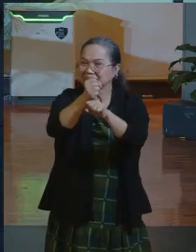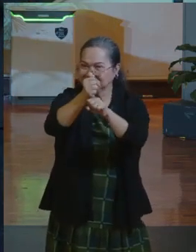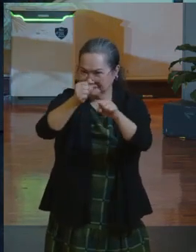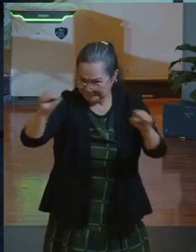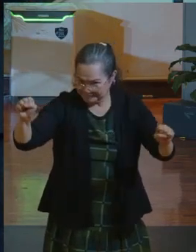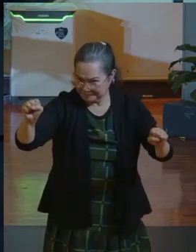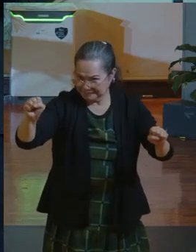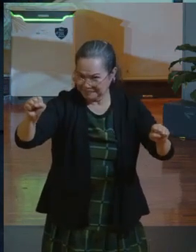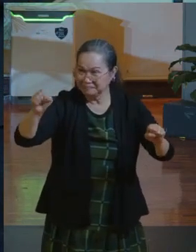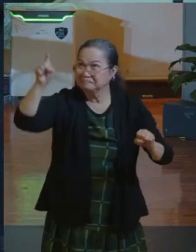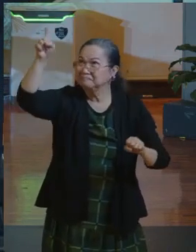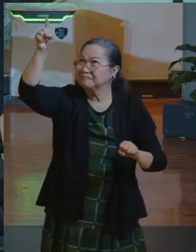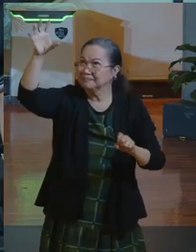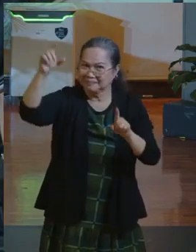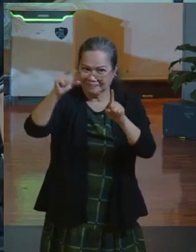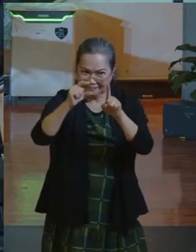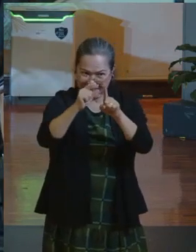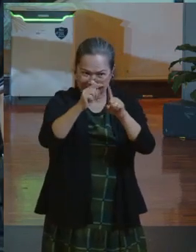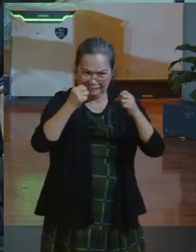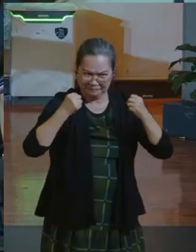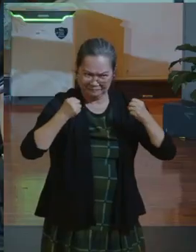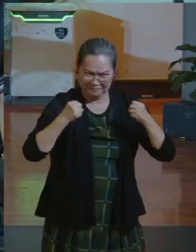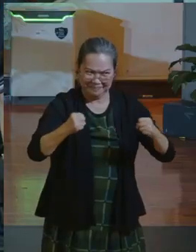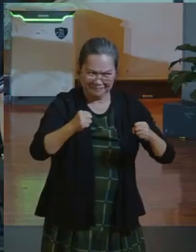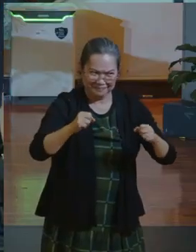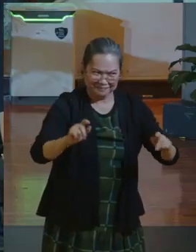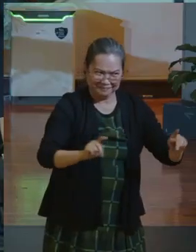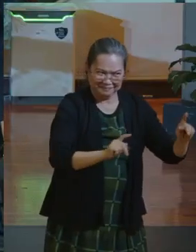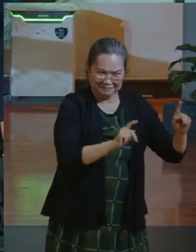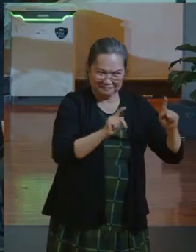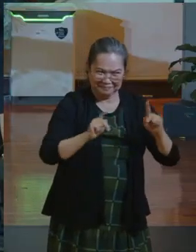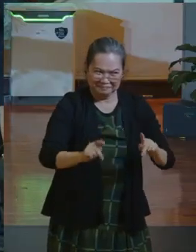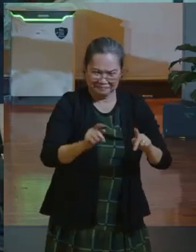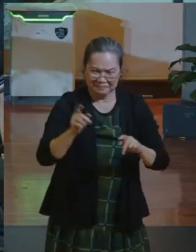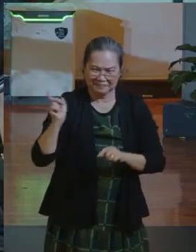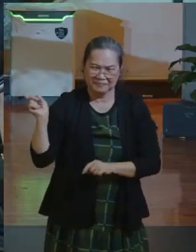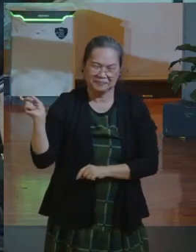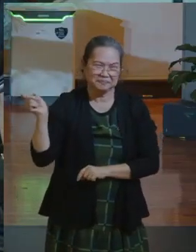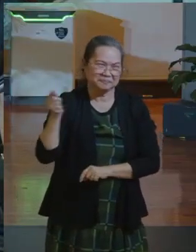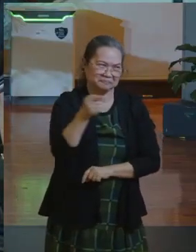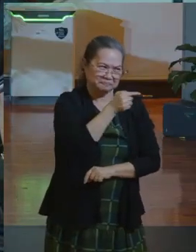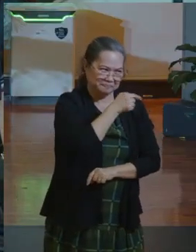kanyang salita, ang may kapangyarihan, kaya ayaw nating